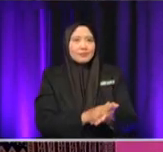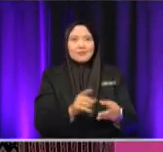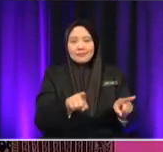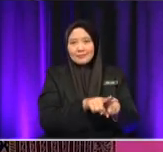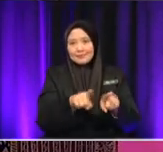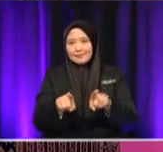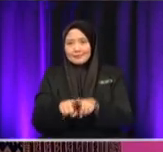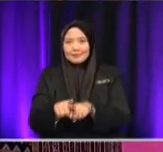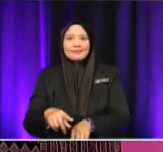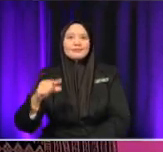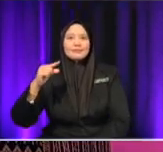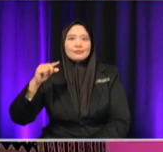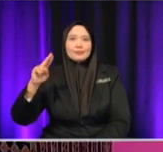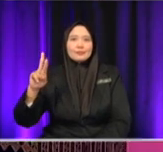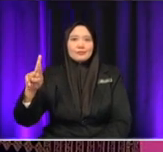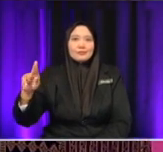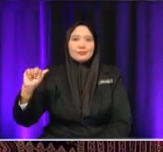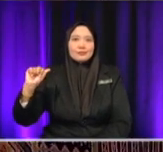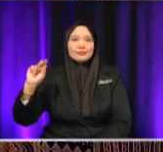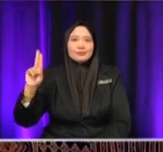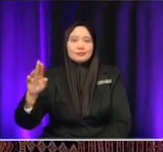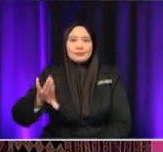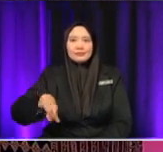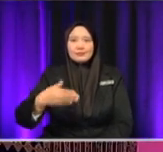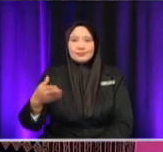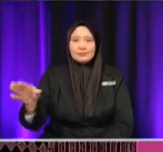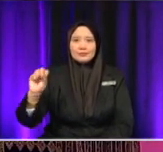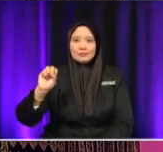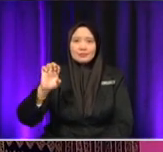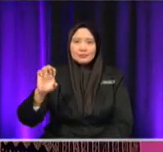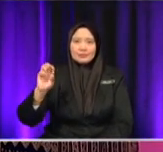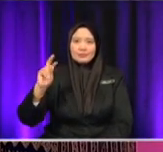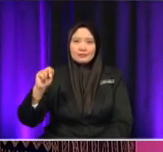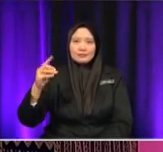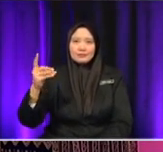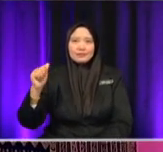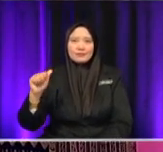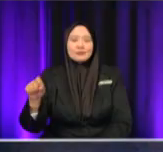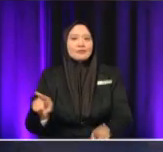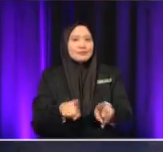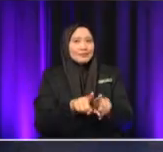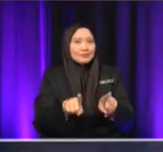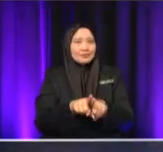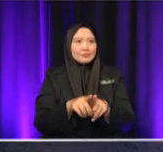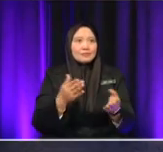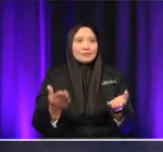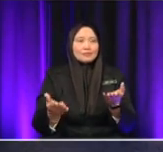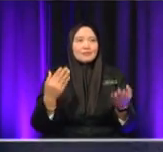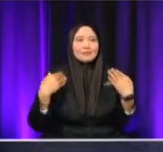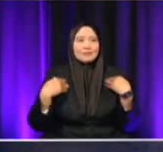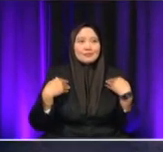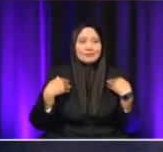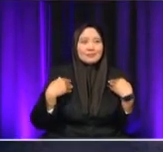dan sebagainya oke itu cerita daripada Ustadzah mungkin apa emang juga ada cerita berkaitan dengan Rasulullah Dalam